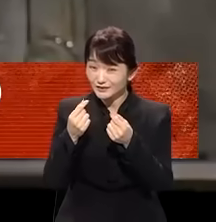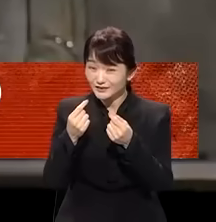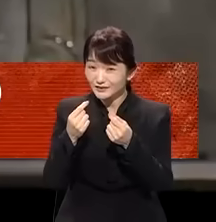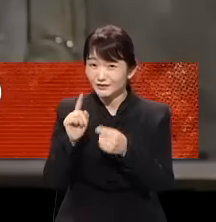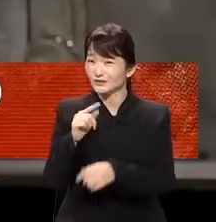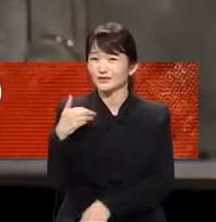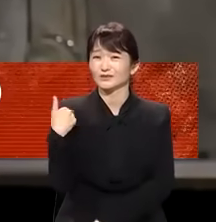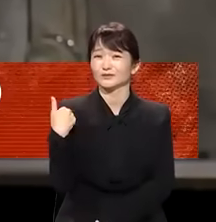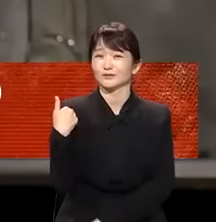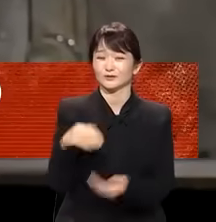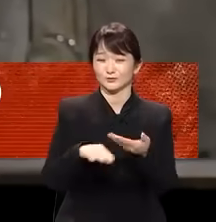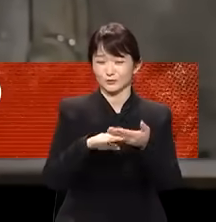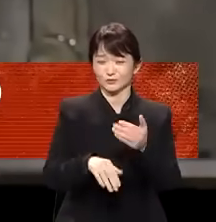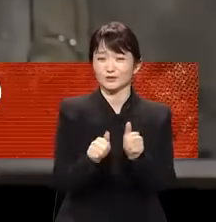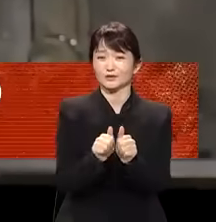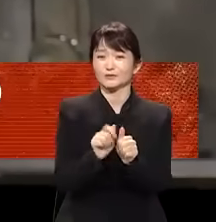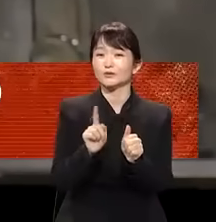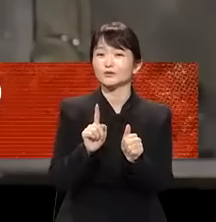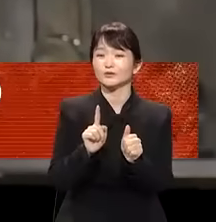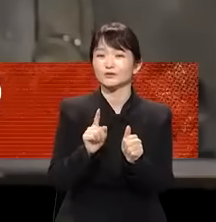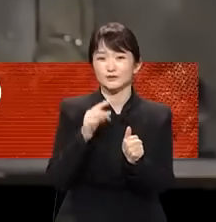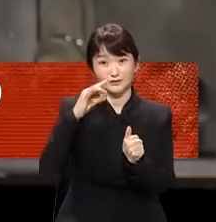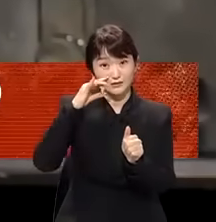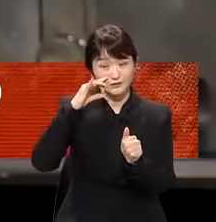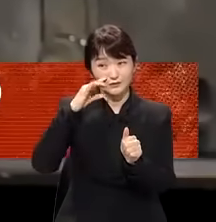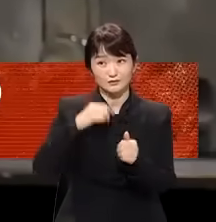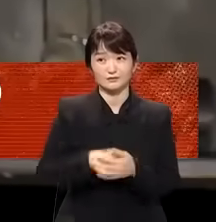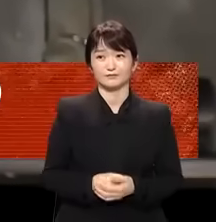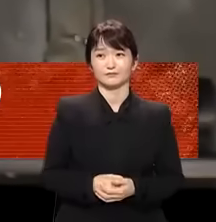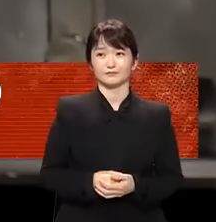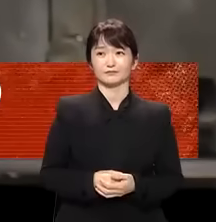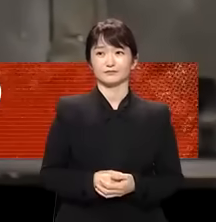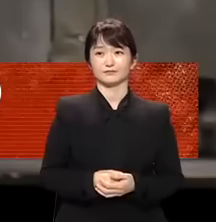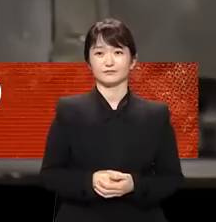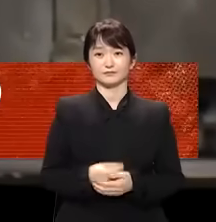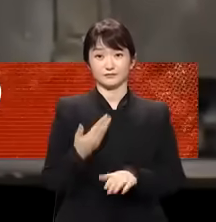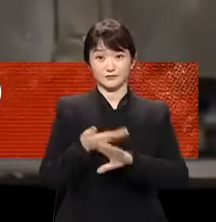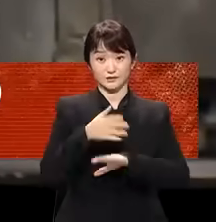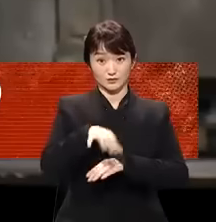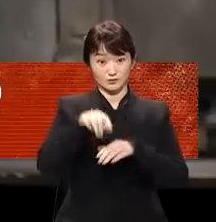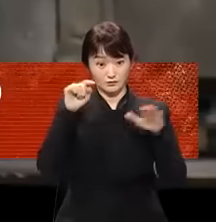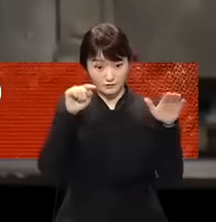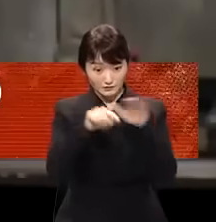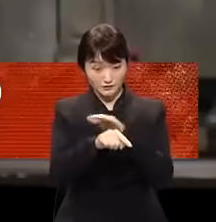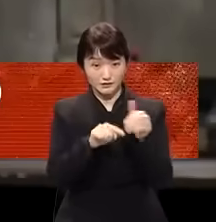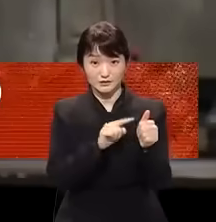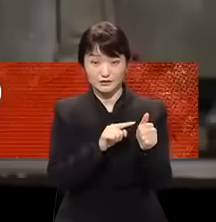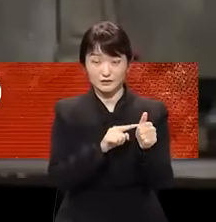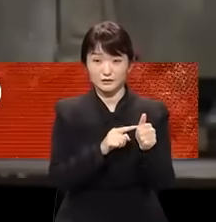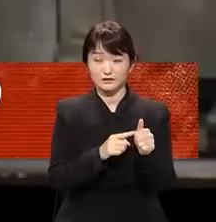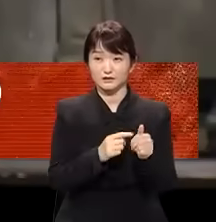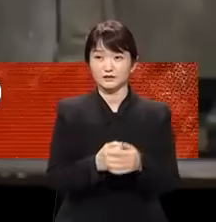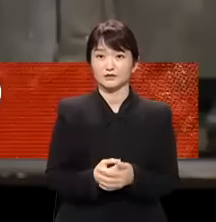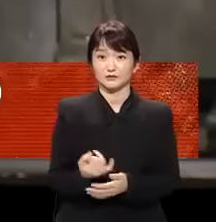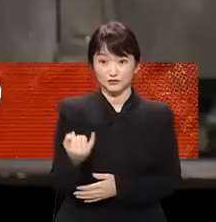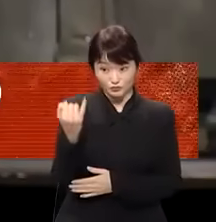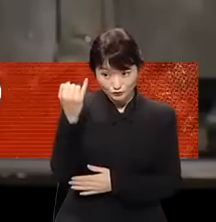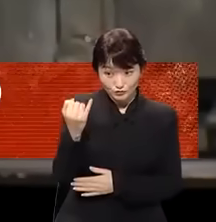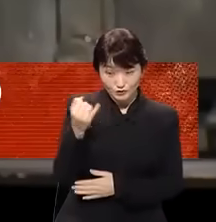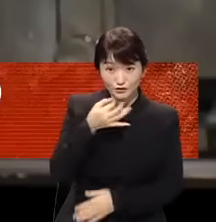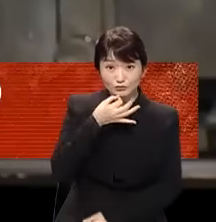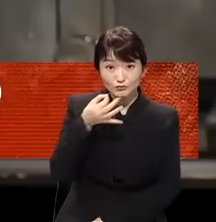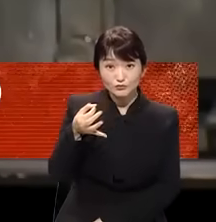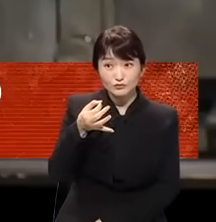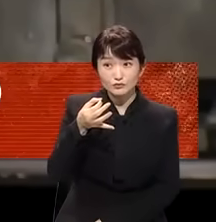궁금해요 그 후배가 그 한번 보십시오 아 잘생 그렇잖아 딴데 가서도 누나 형 오빠 아니죠 예 이렇게